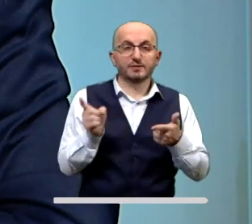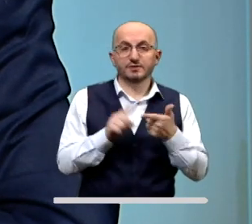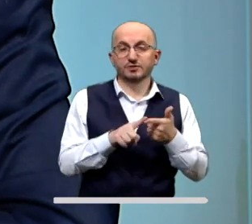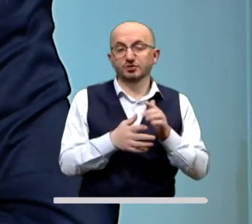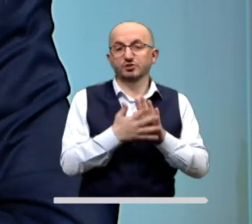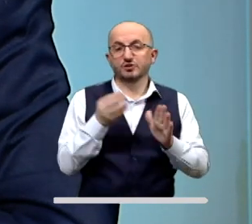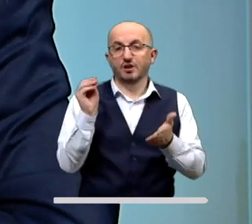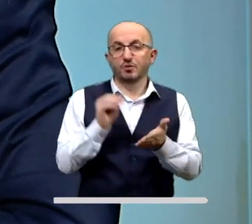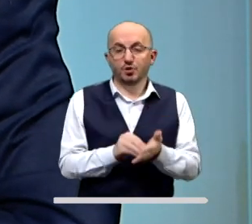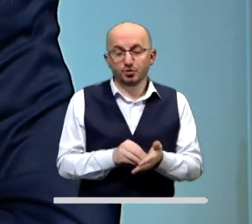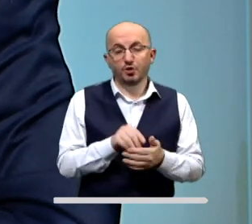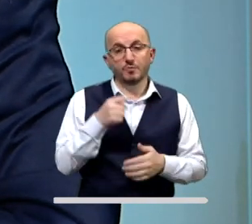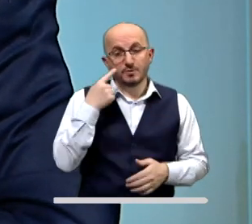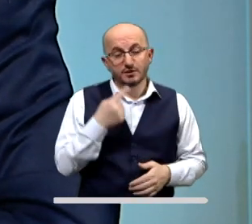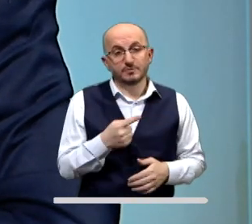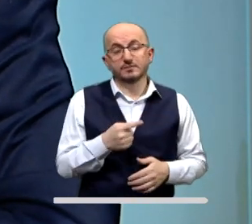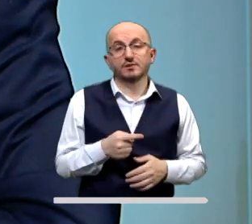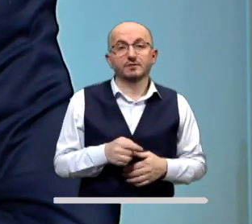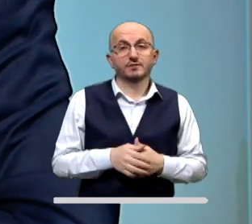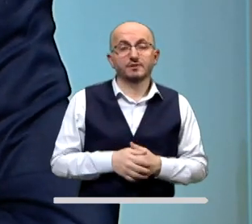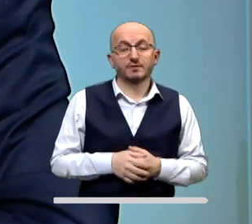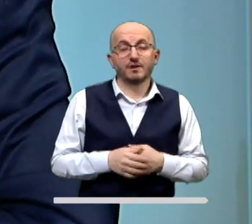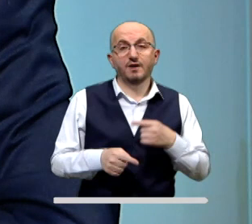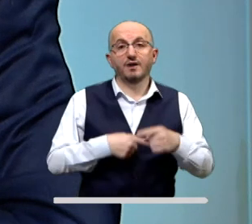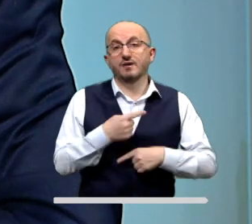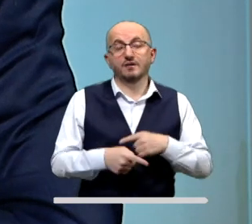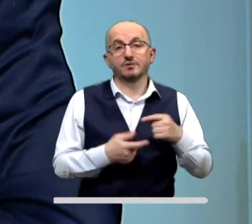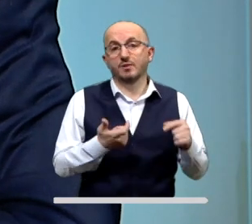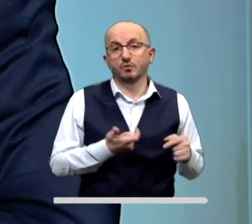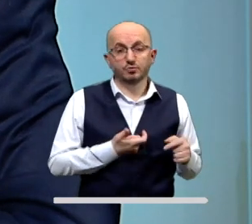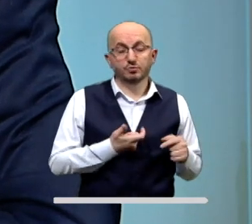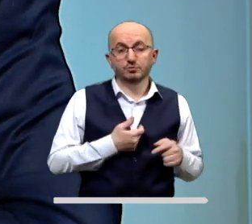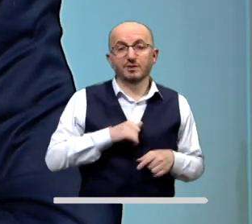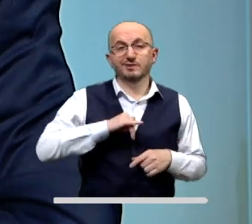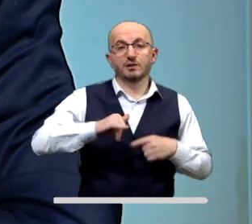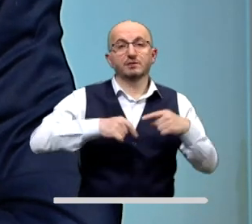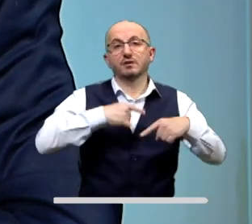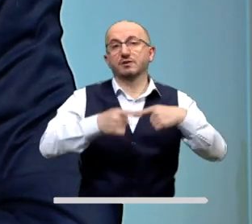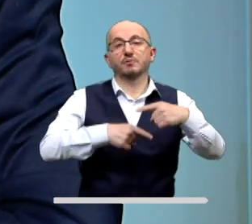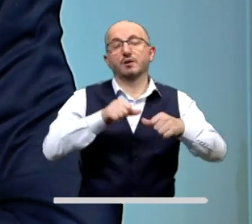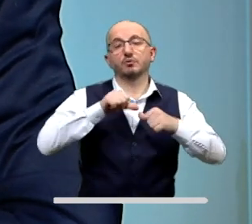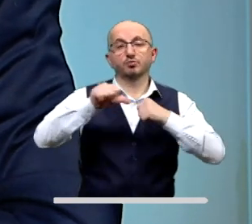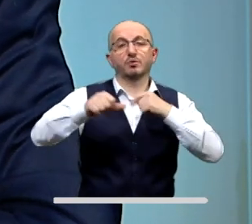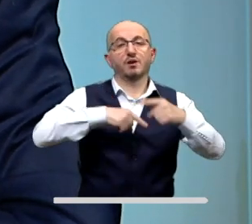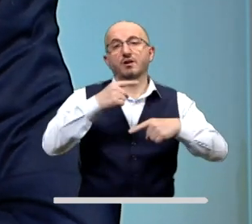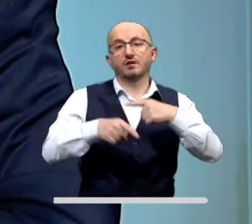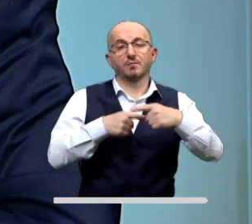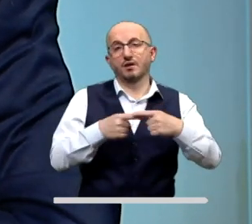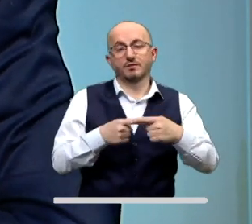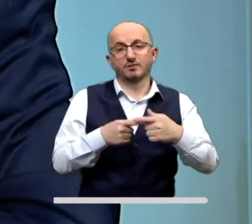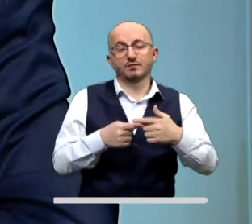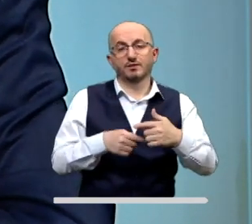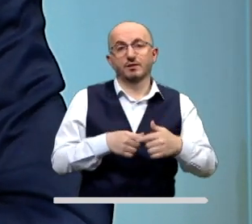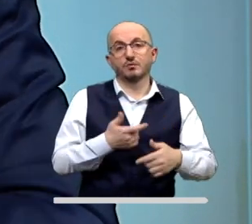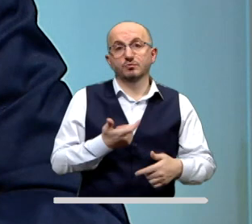koyuyor Bu bakımdan sıla-i Rahim yani akraba hukukuna yakın akrabaya uzak akrabaya onların